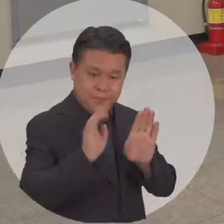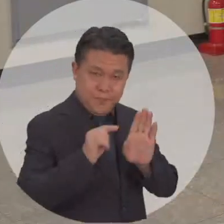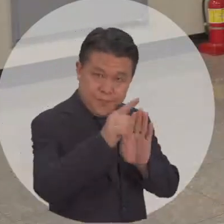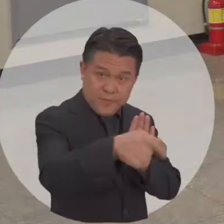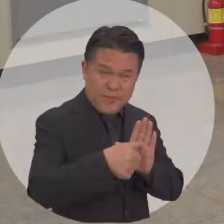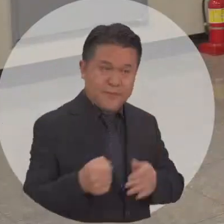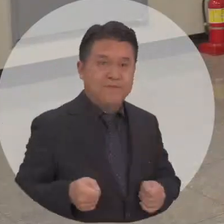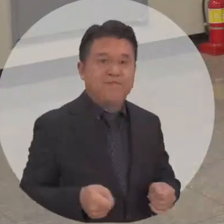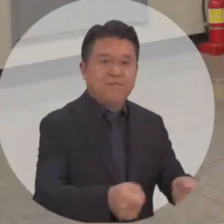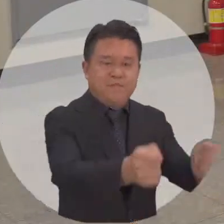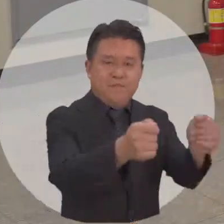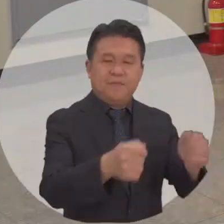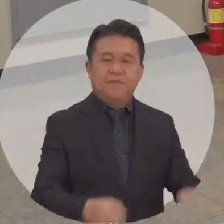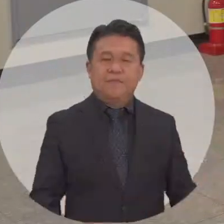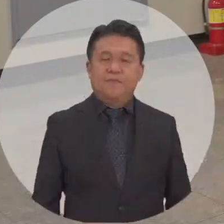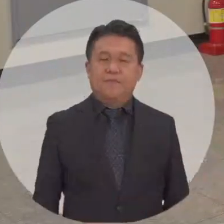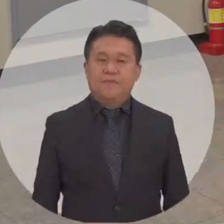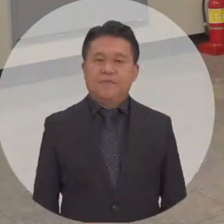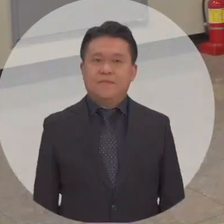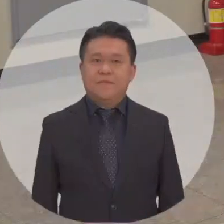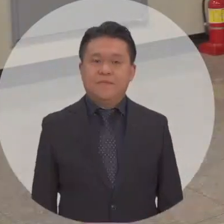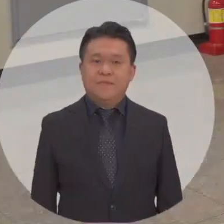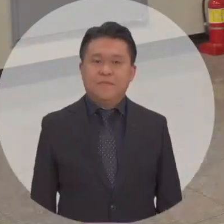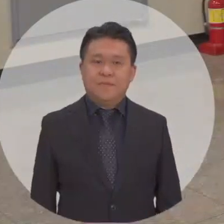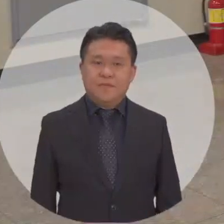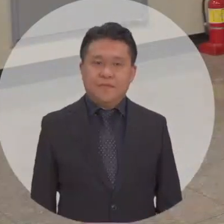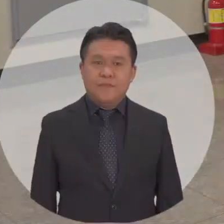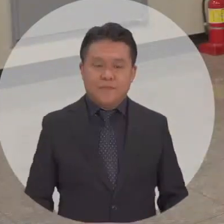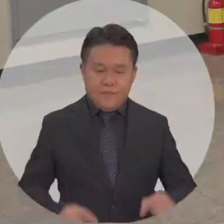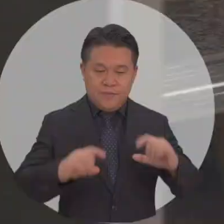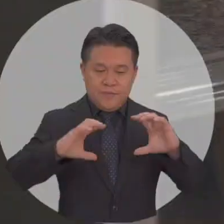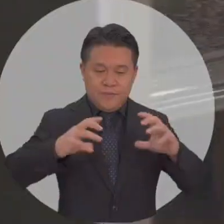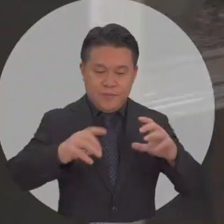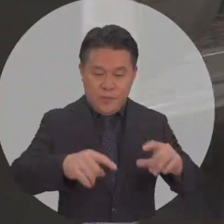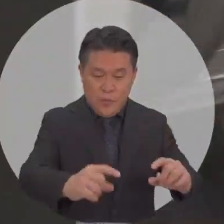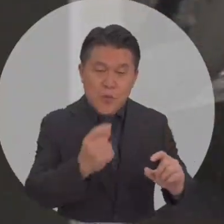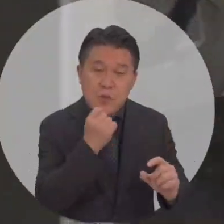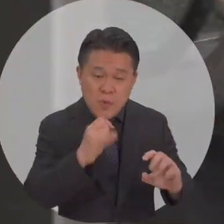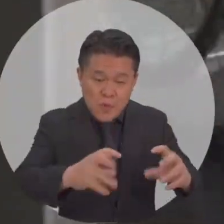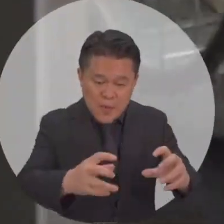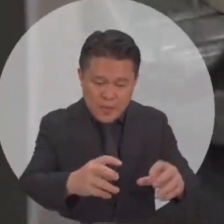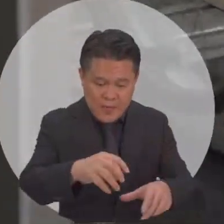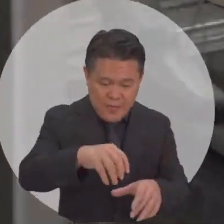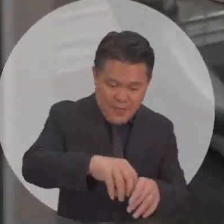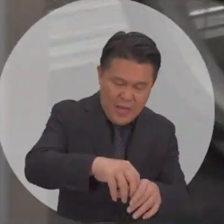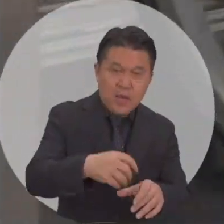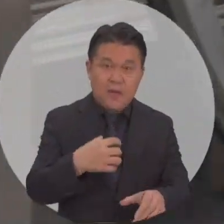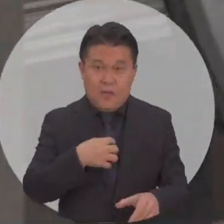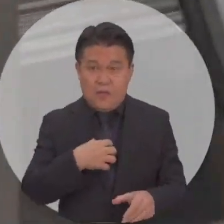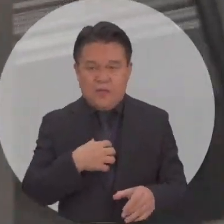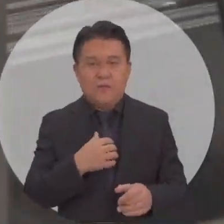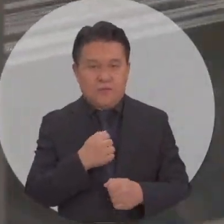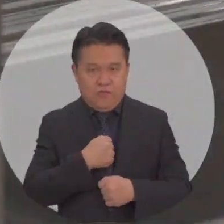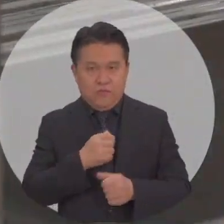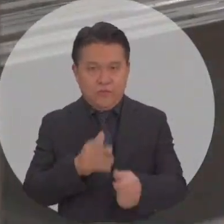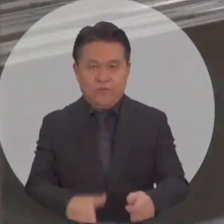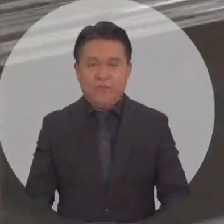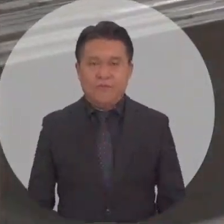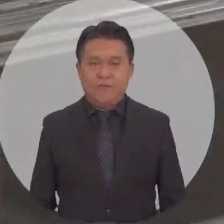내릴 때는 앞으로 밀면서 나옵니다. 휠체어 앞바퀴가 틈 사이에 끼일 수 있으므로